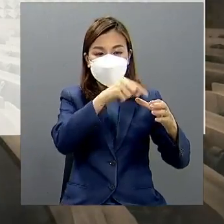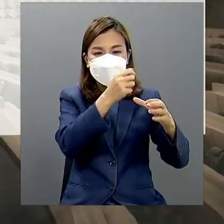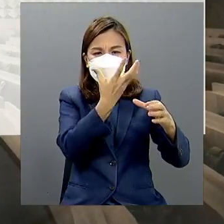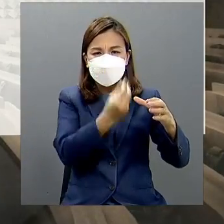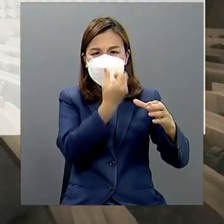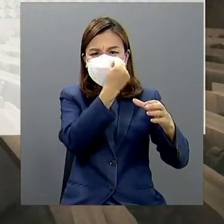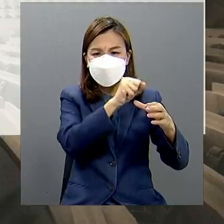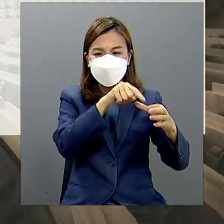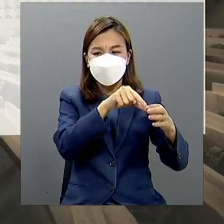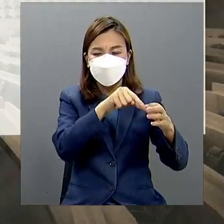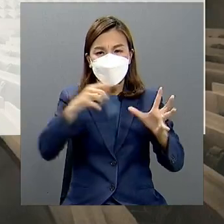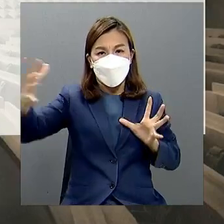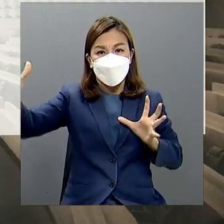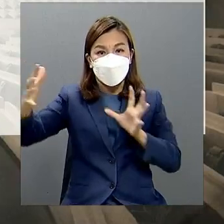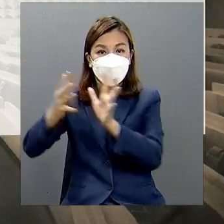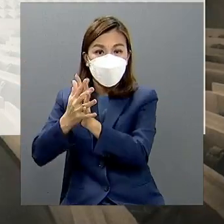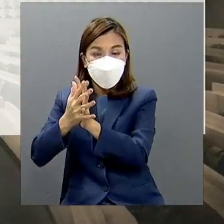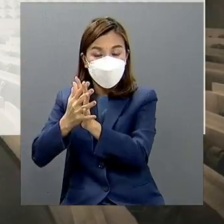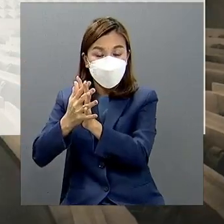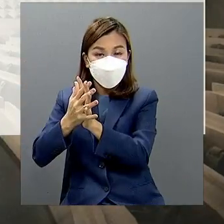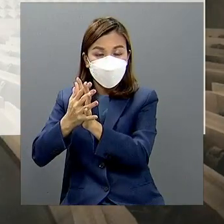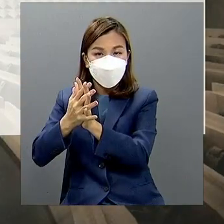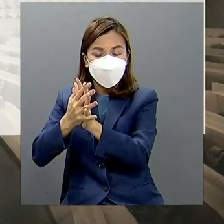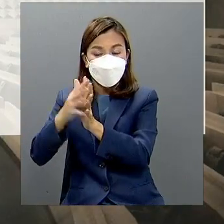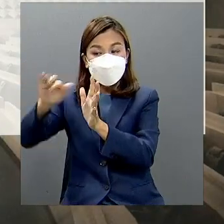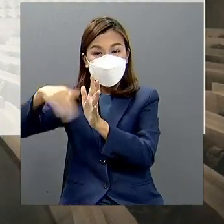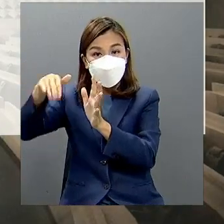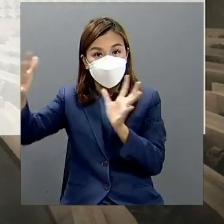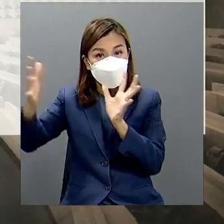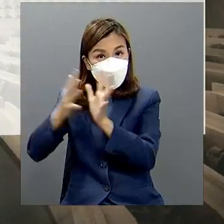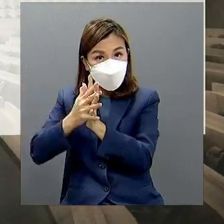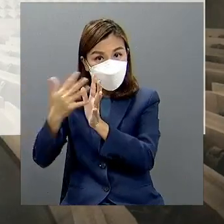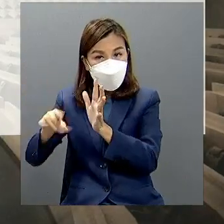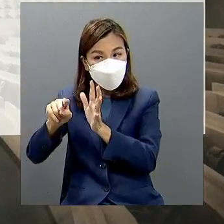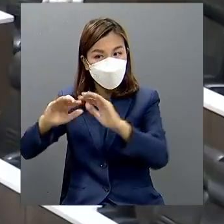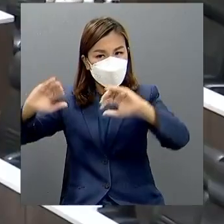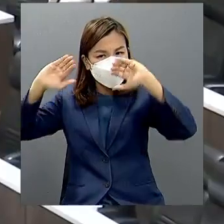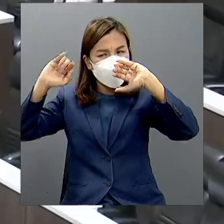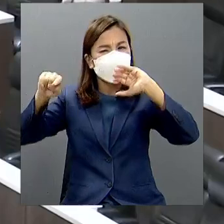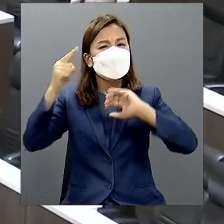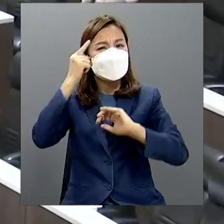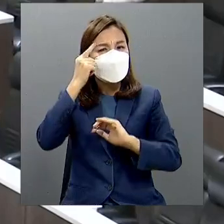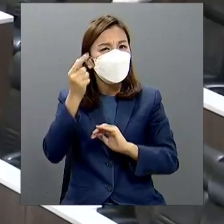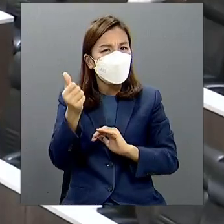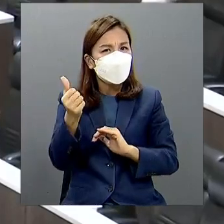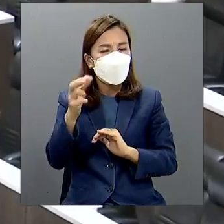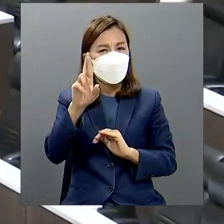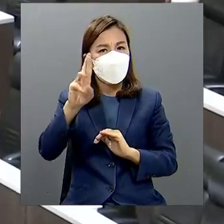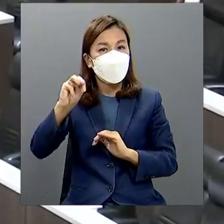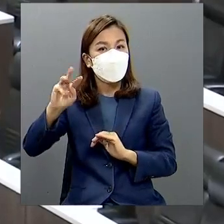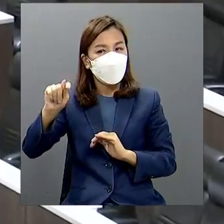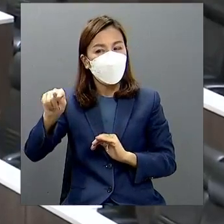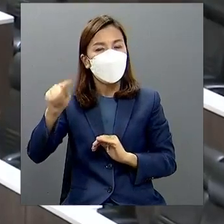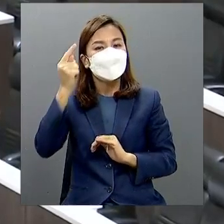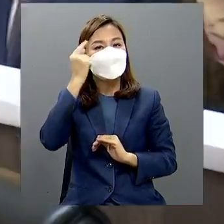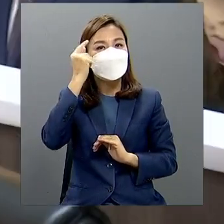ารวมกันเป็นเอกภาพและด้วยจำนวนเสียงที่ว่านี้จะเป็นฝ่ายรัฐบาลก็ย่อมจะได้โควต้ารัฐมนตรีเข้ามาด้วย2คือการ